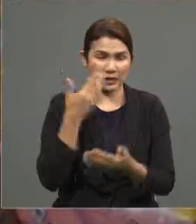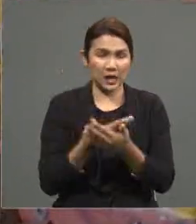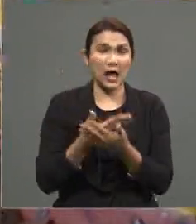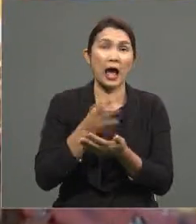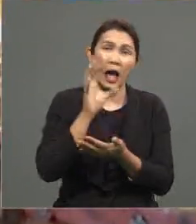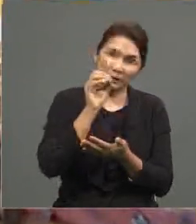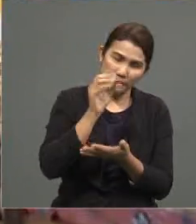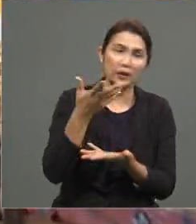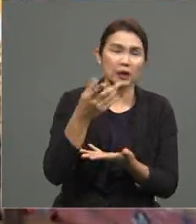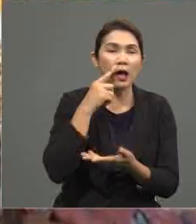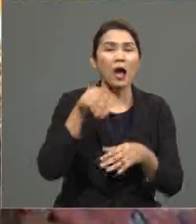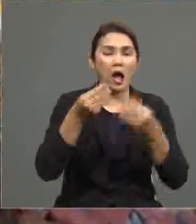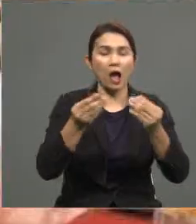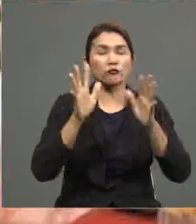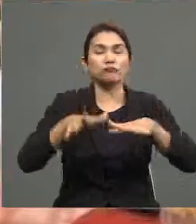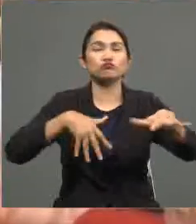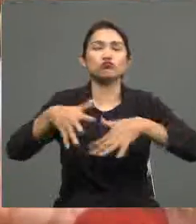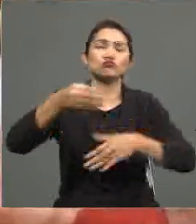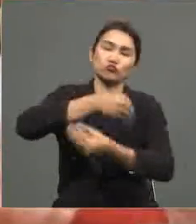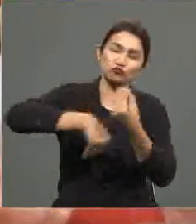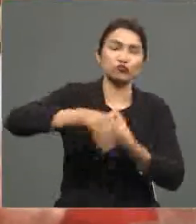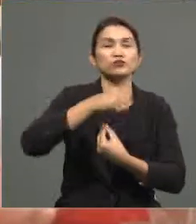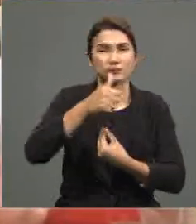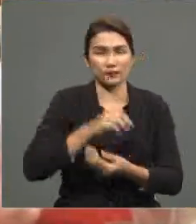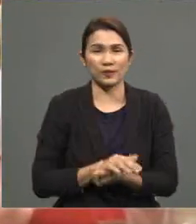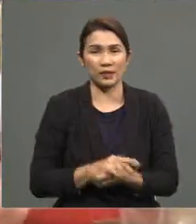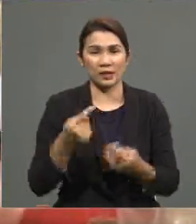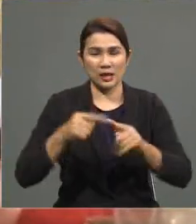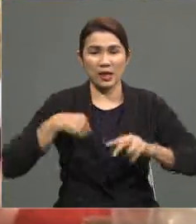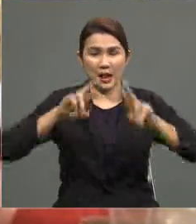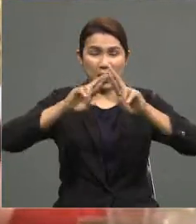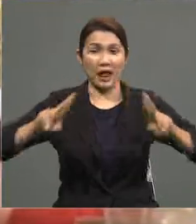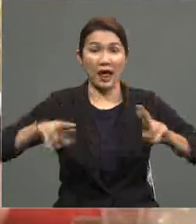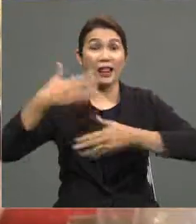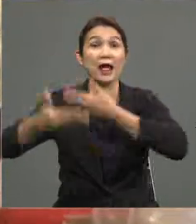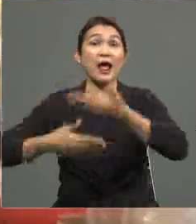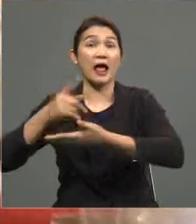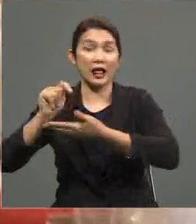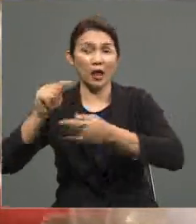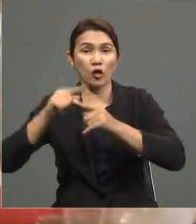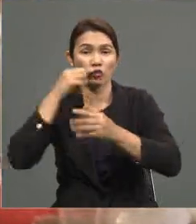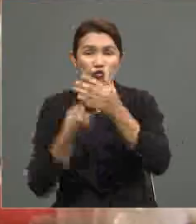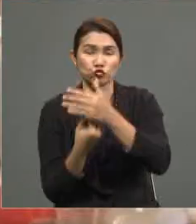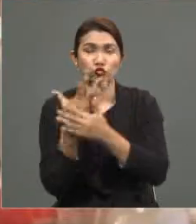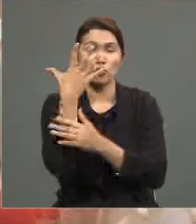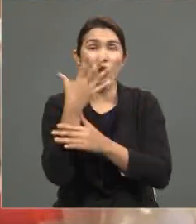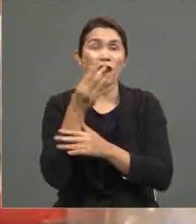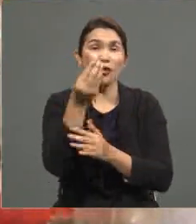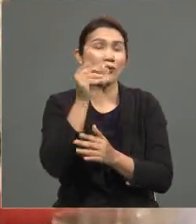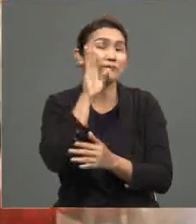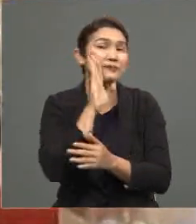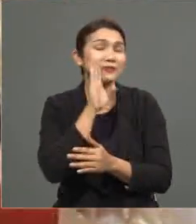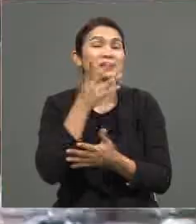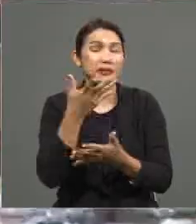สร้างรายได้ให้กับชุมชนบ้านสาดหลวงกันอย่างมากทีเดียวส่วนที่ร้านค้าในตลาดต้นลำไยครับแหล่งจำหน่ายสินค้าเกี่ยวกับงาน